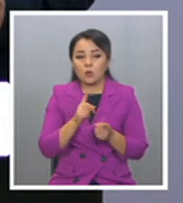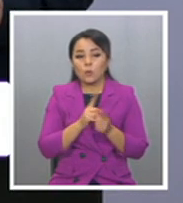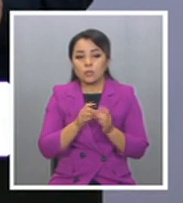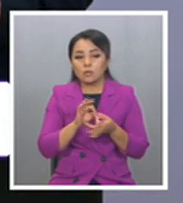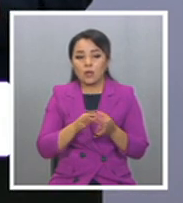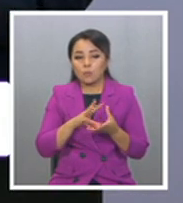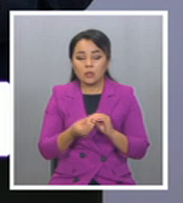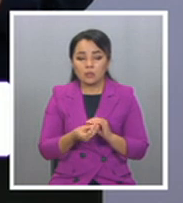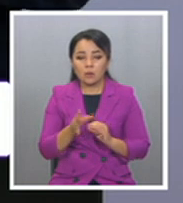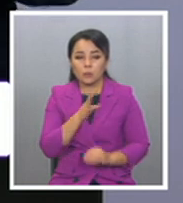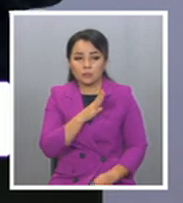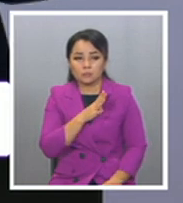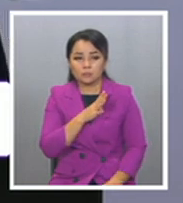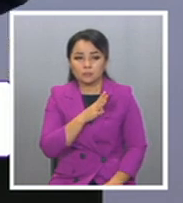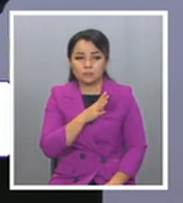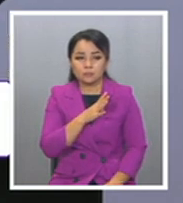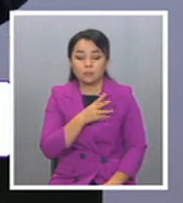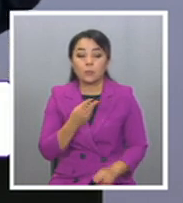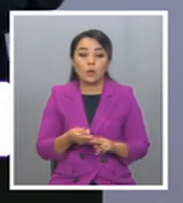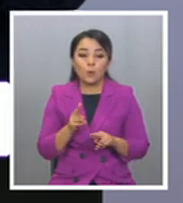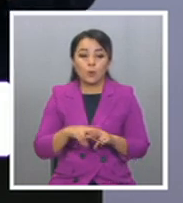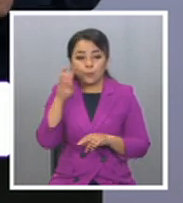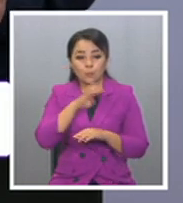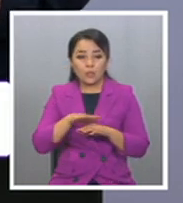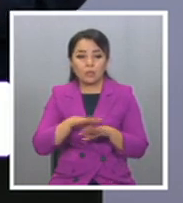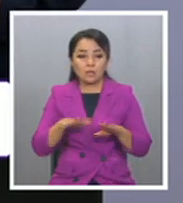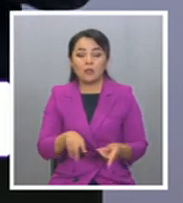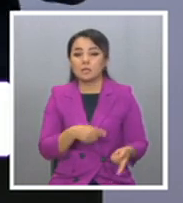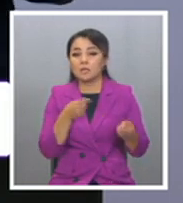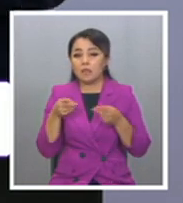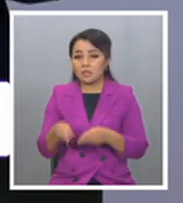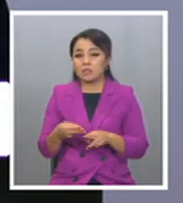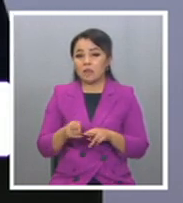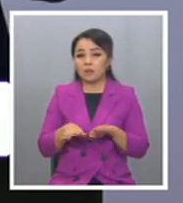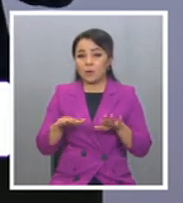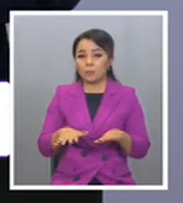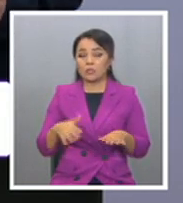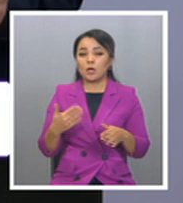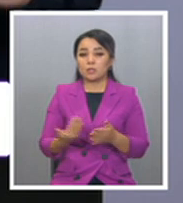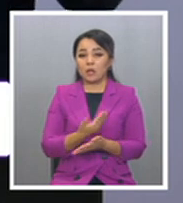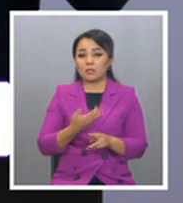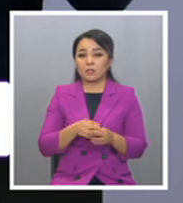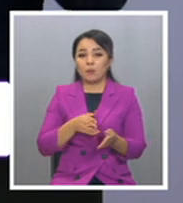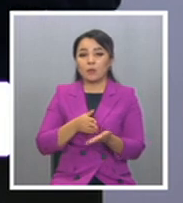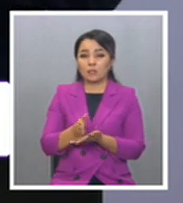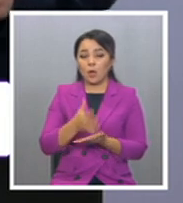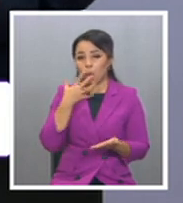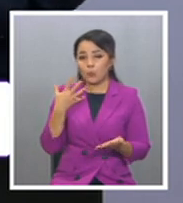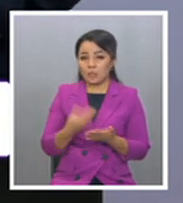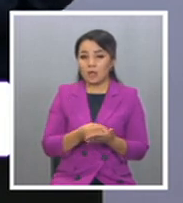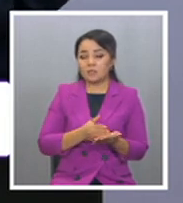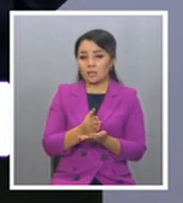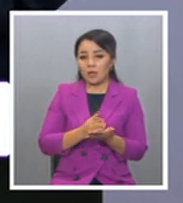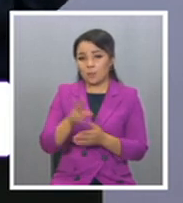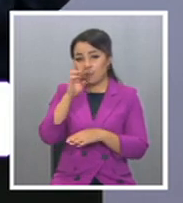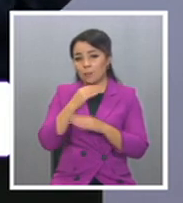ұшырады. Ол билікке келе салысымен жаңа бағдар атты өзінің мемлекеттік саяси